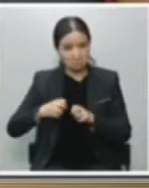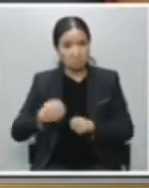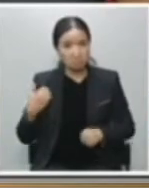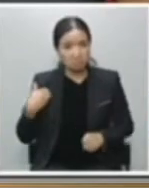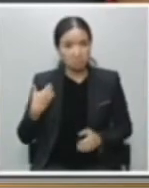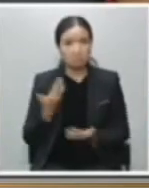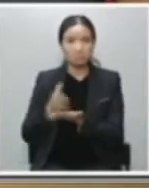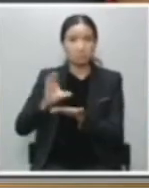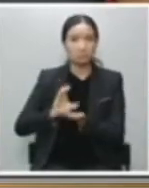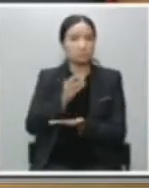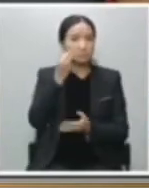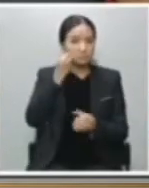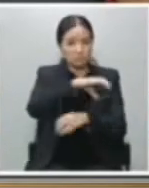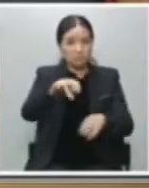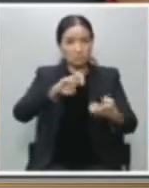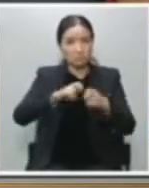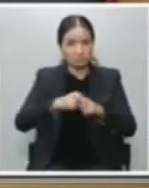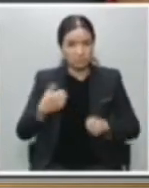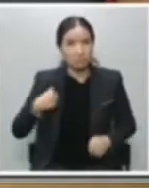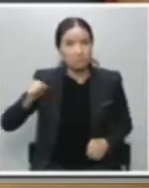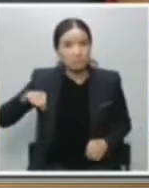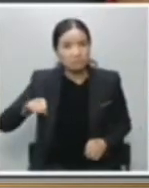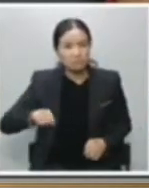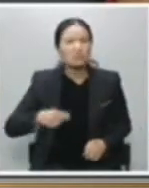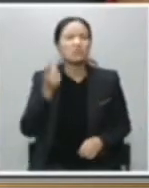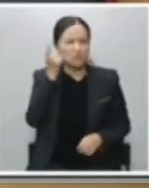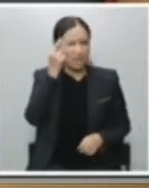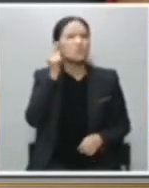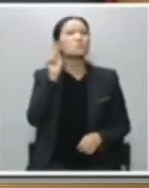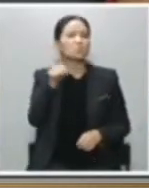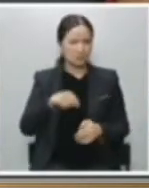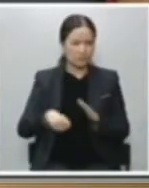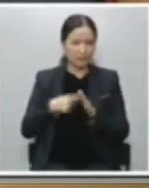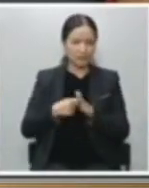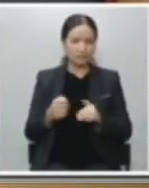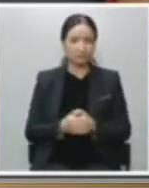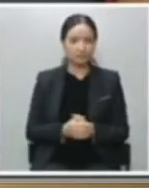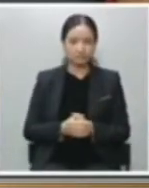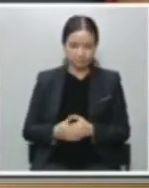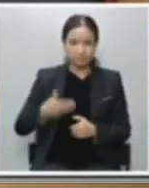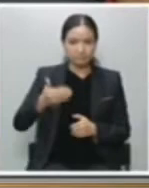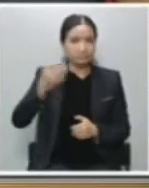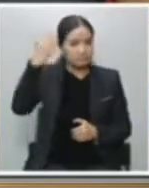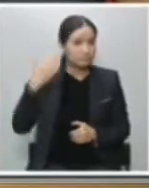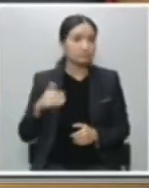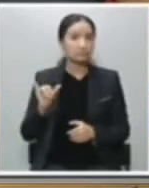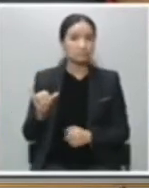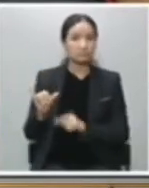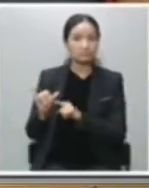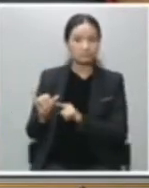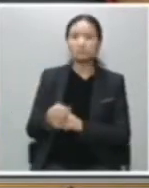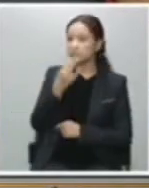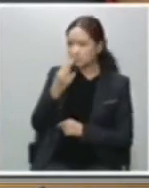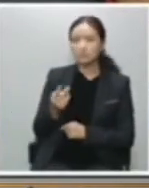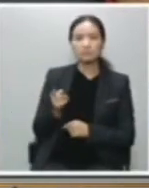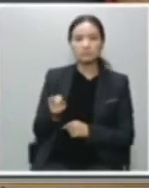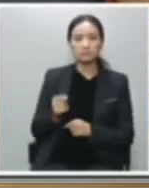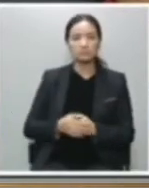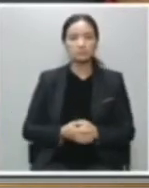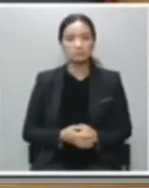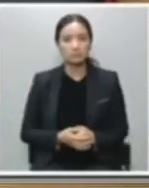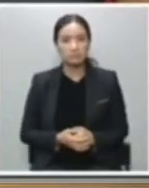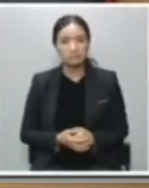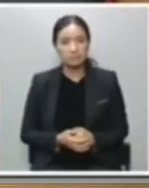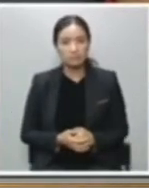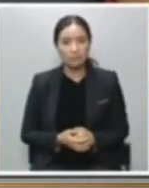านมีปัญหาใช่ไหมเราจะได้รู้รากเหง้าครับมารุ่นนายกยิ่งลักษณ์เราก็จะได้เห็นอีกเ